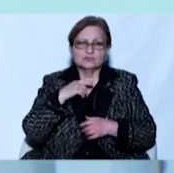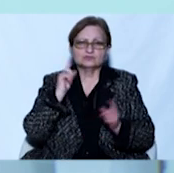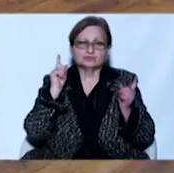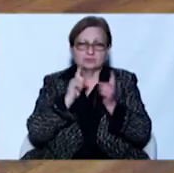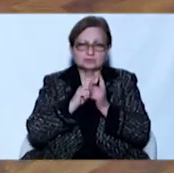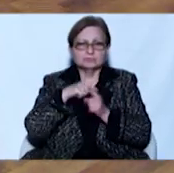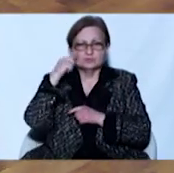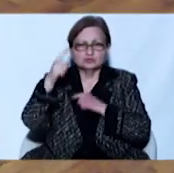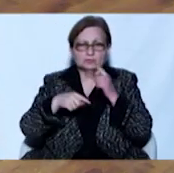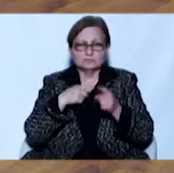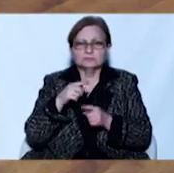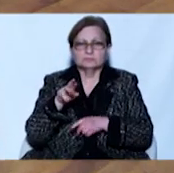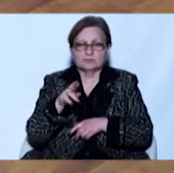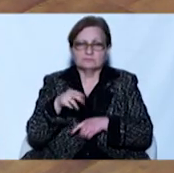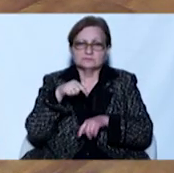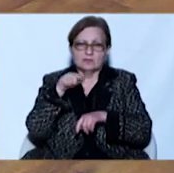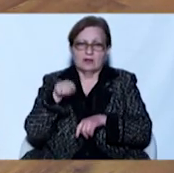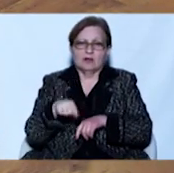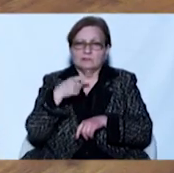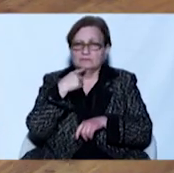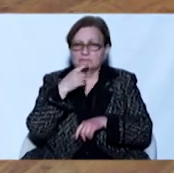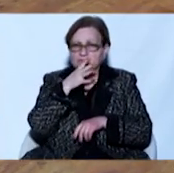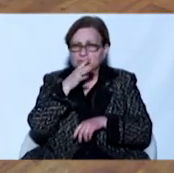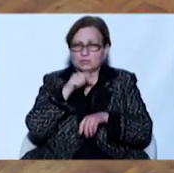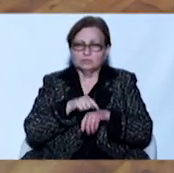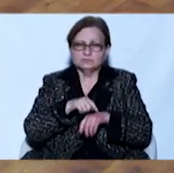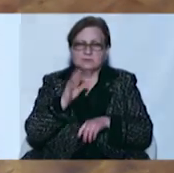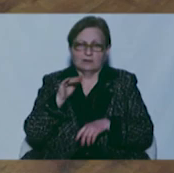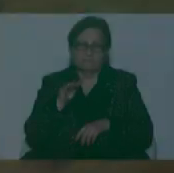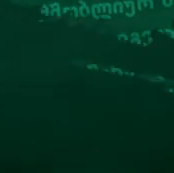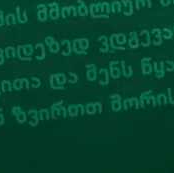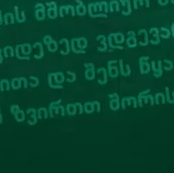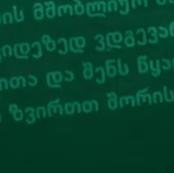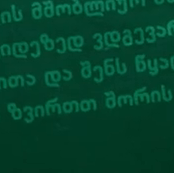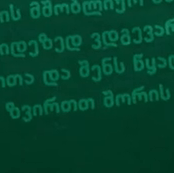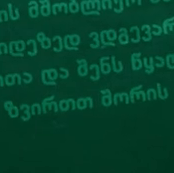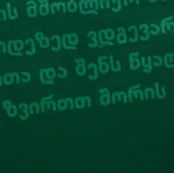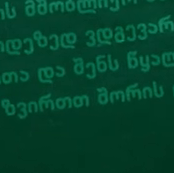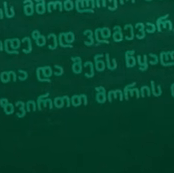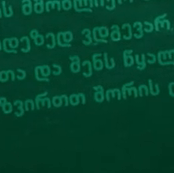პარაქსკევს, ამავე დროს ნახვამდის ბავშვებო.